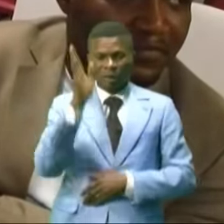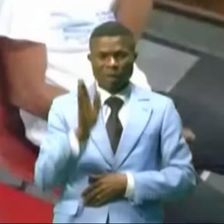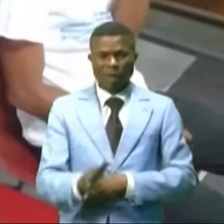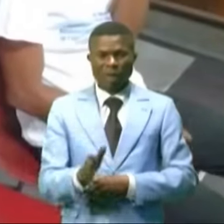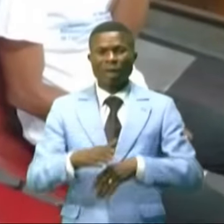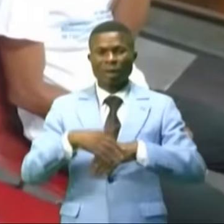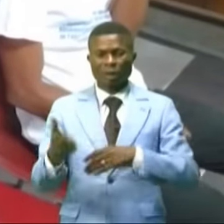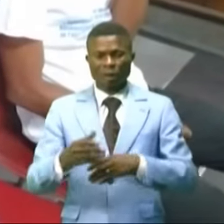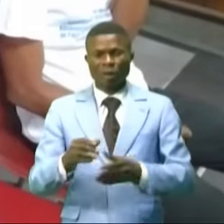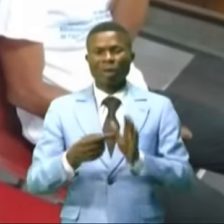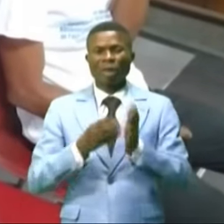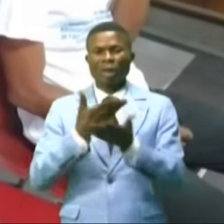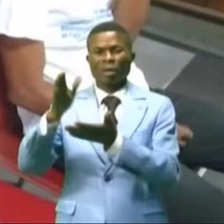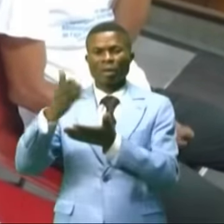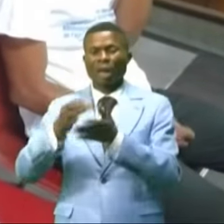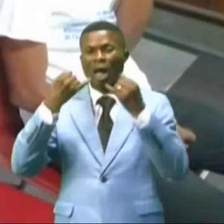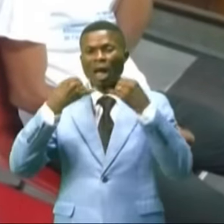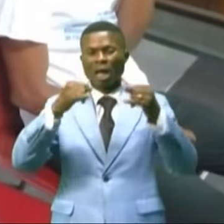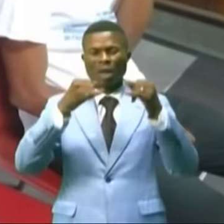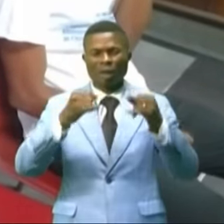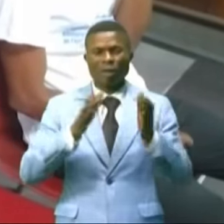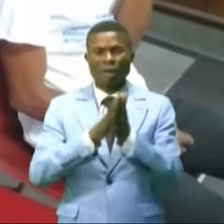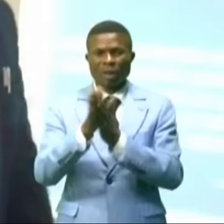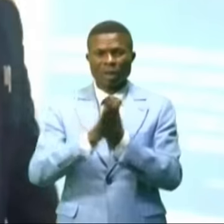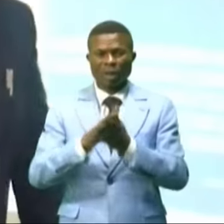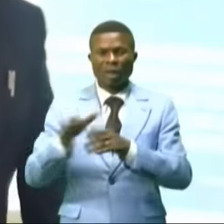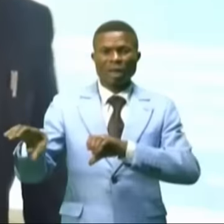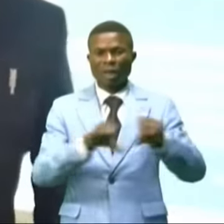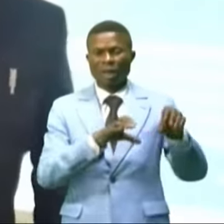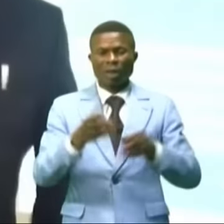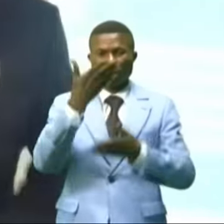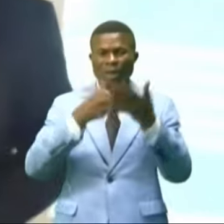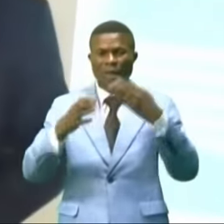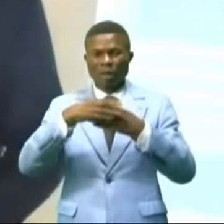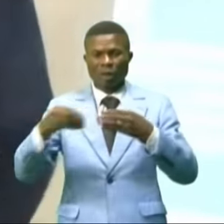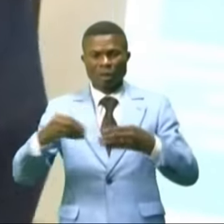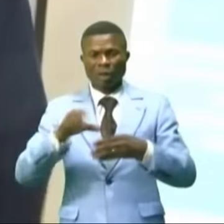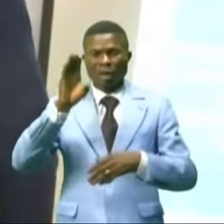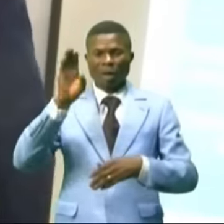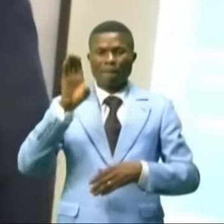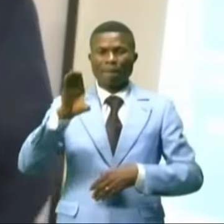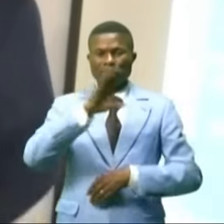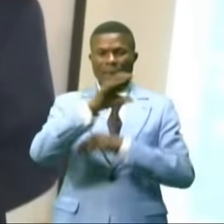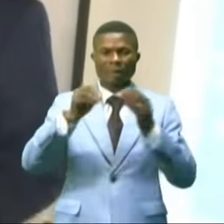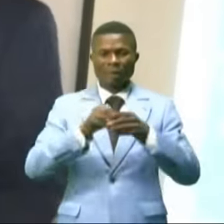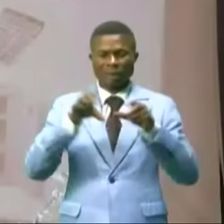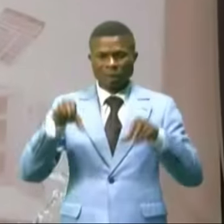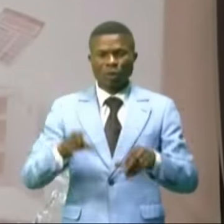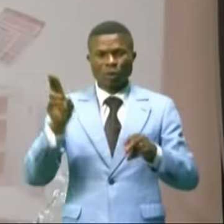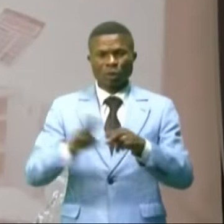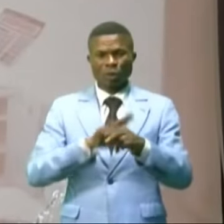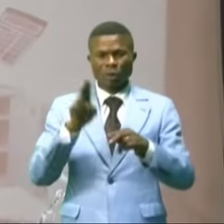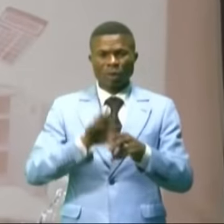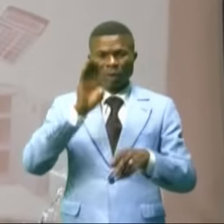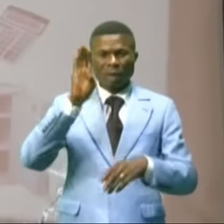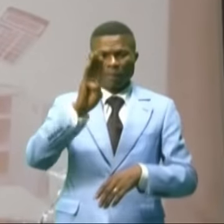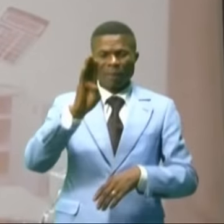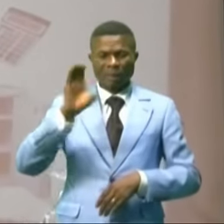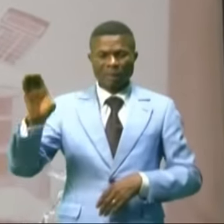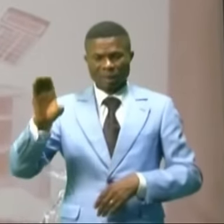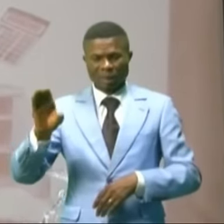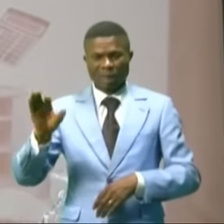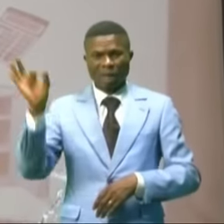enfin la transmission des informations relatives aux activités d'échange à la BCC à travers l'application BCC Forex. À